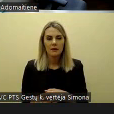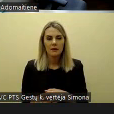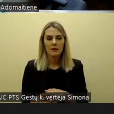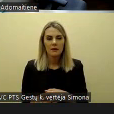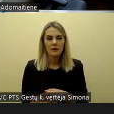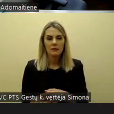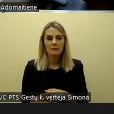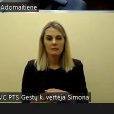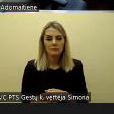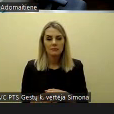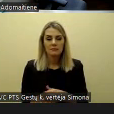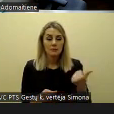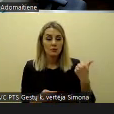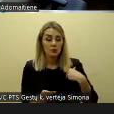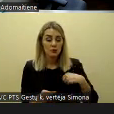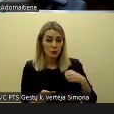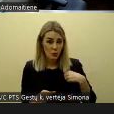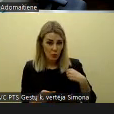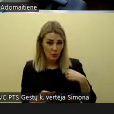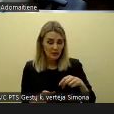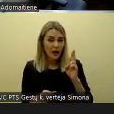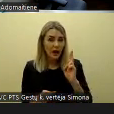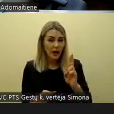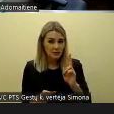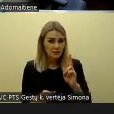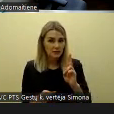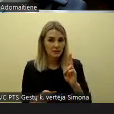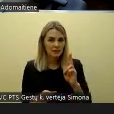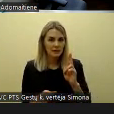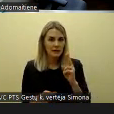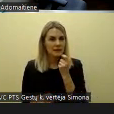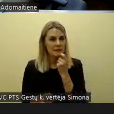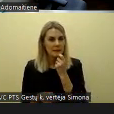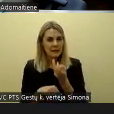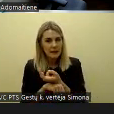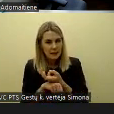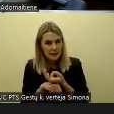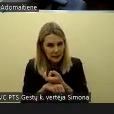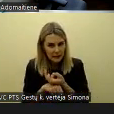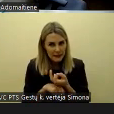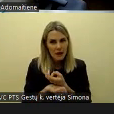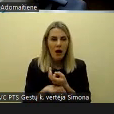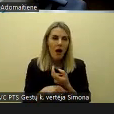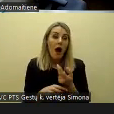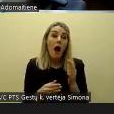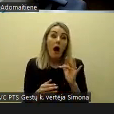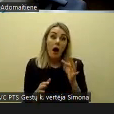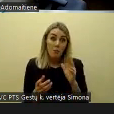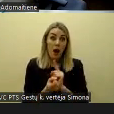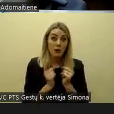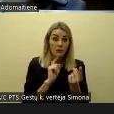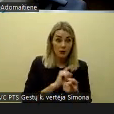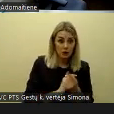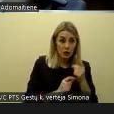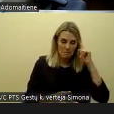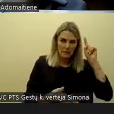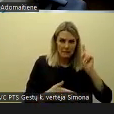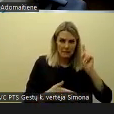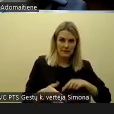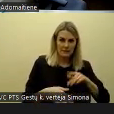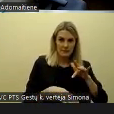kurie yra šiek tiek nerimaujantis arba atvirkščiai jaučia pasitikėjimą, kad jiems sekasi,